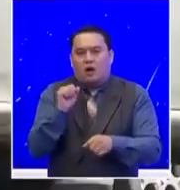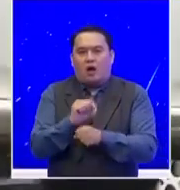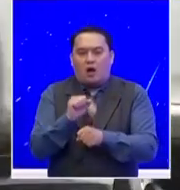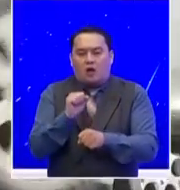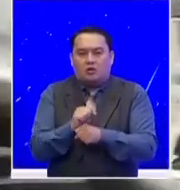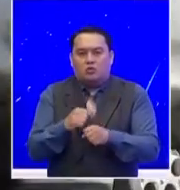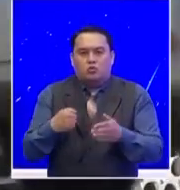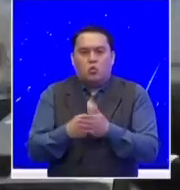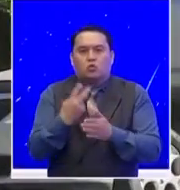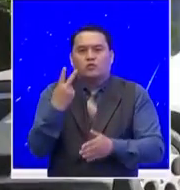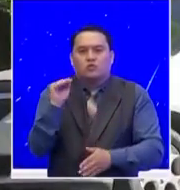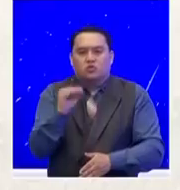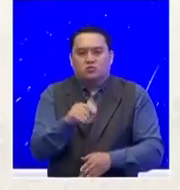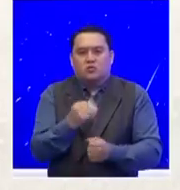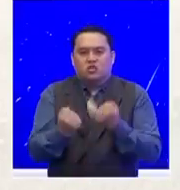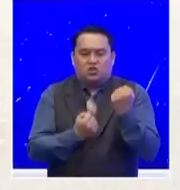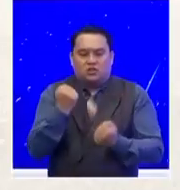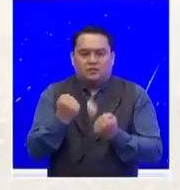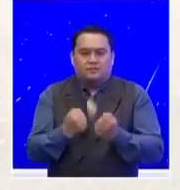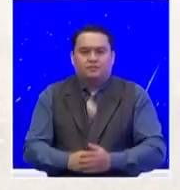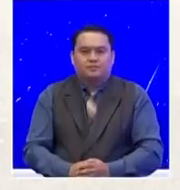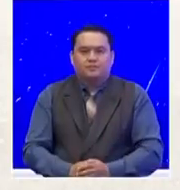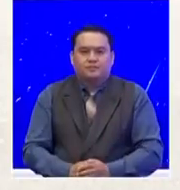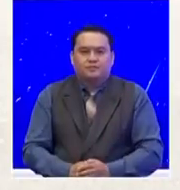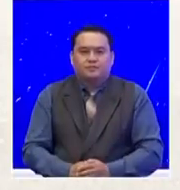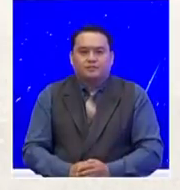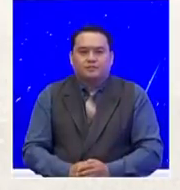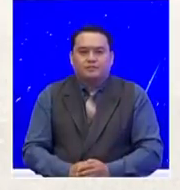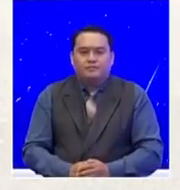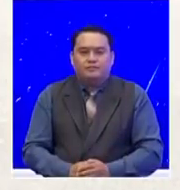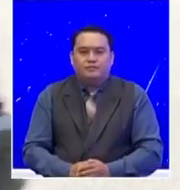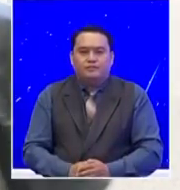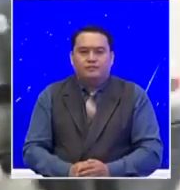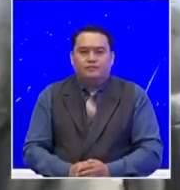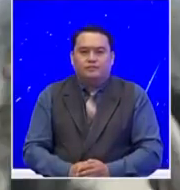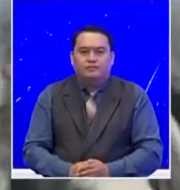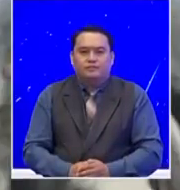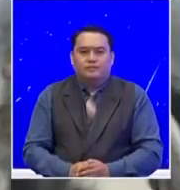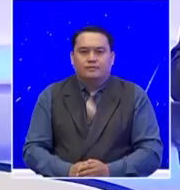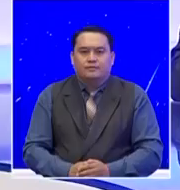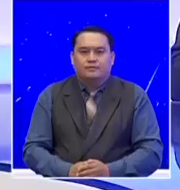останавливают до 2000 машин. Айнур Мейрханова, Ерлан Азамбай, телеканал ЖТСУ, Талдыкурган.